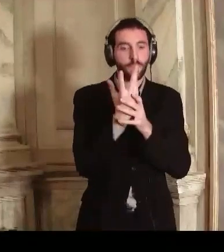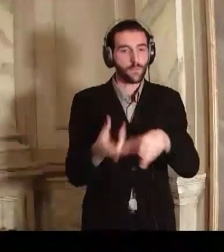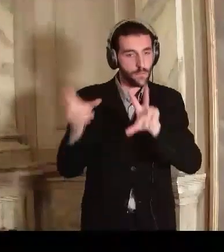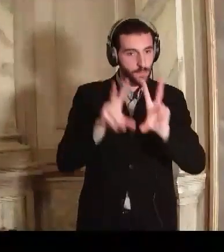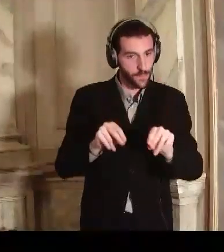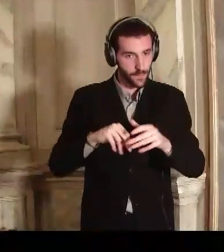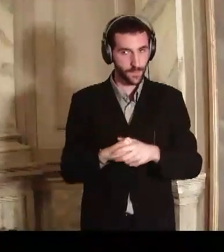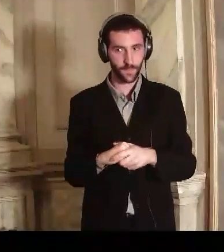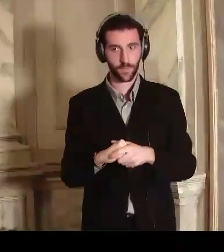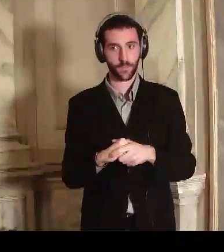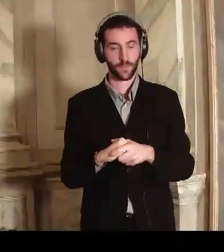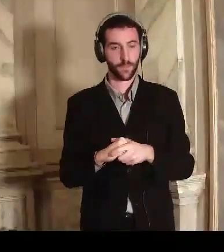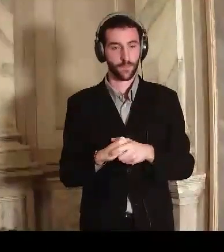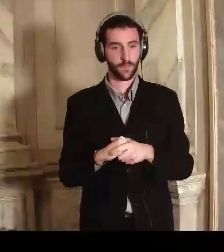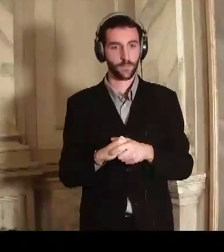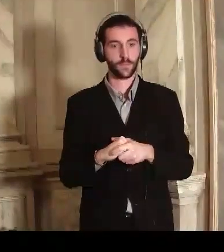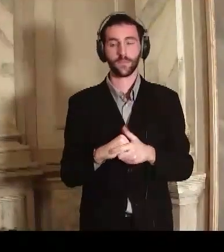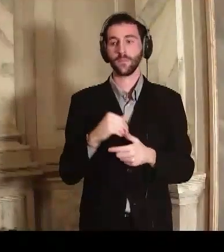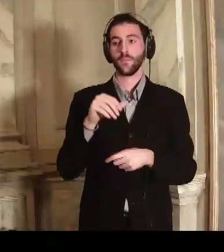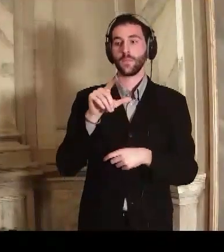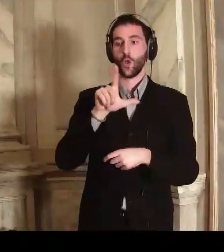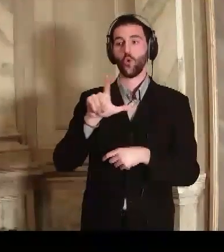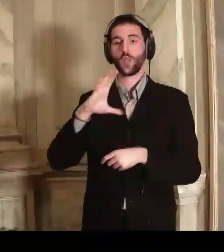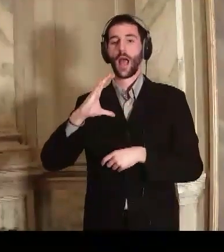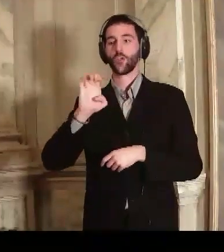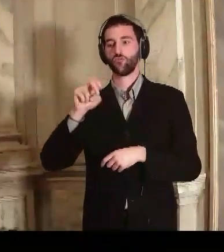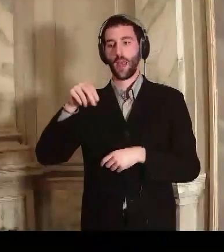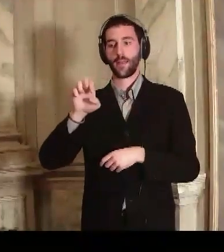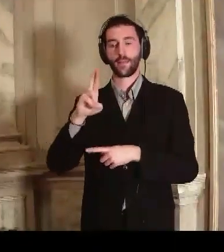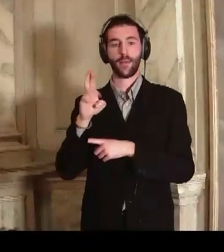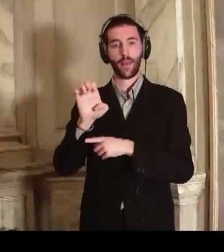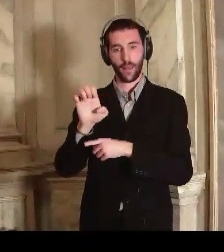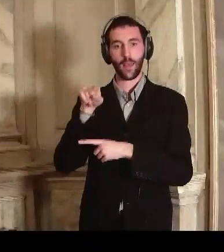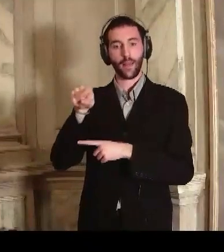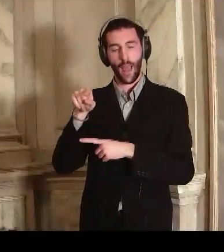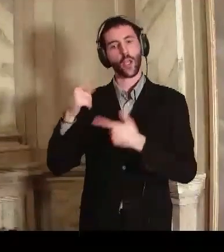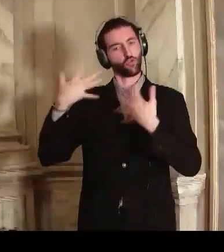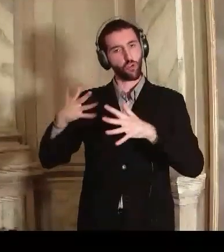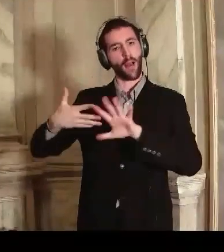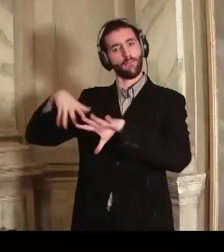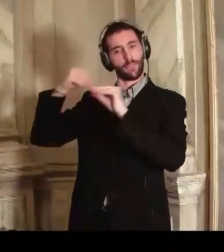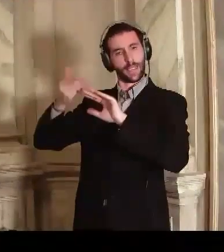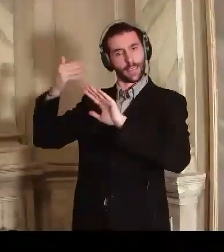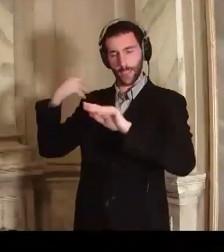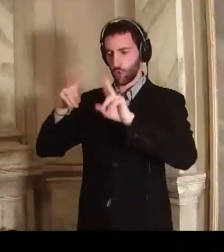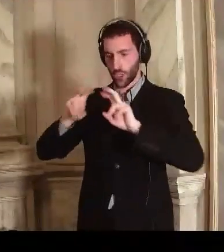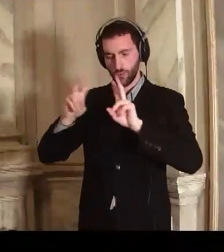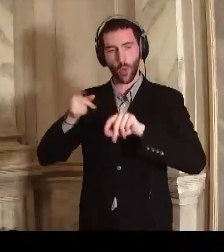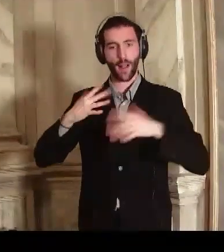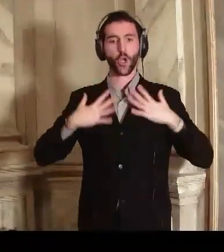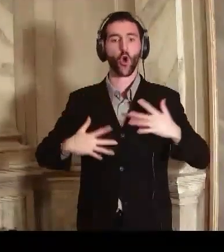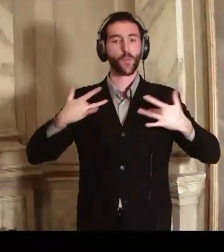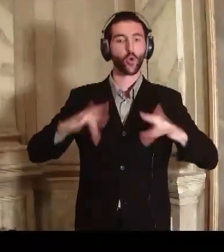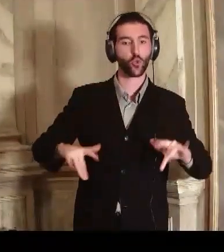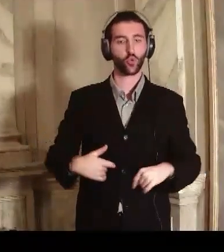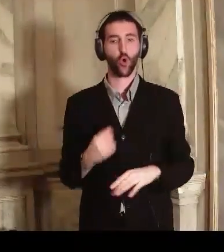latinoamericana. Con Vanishing Place, Luna Cenere, vincitrice della commissione italiana, continuerà la propria ricerca sul dialogo tra il corpo nudo, la